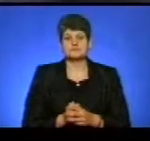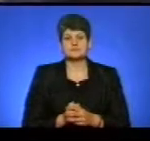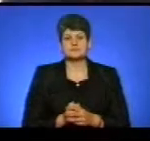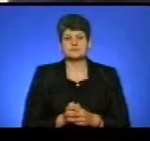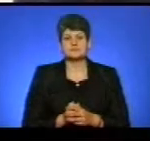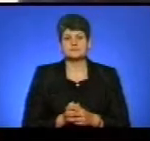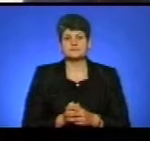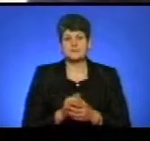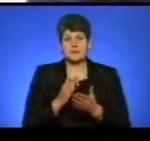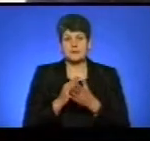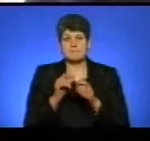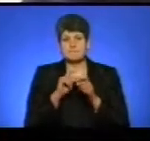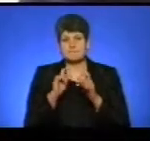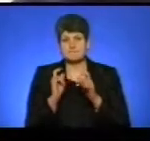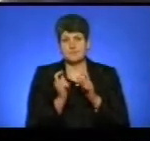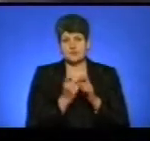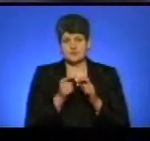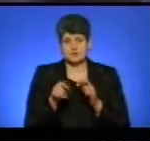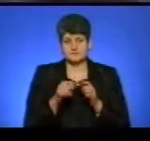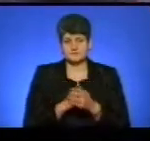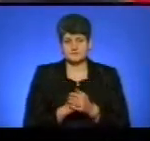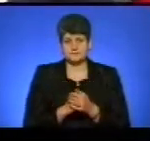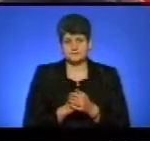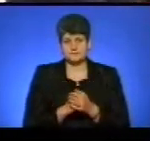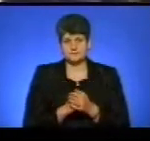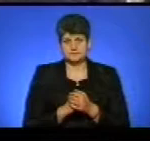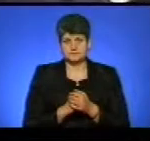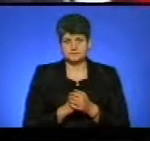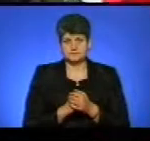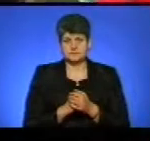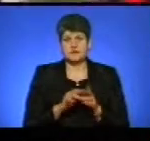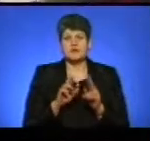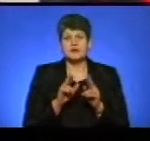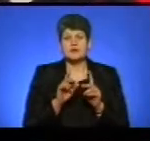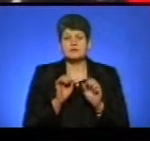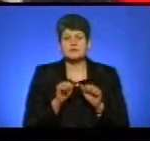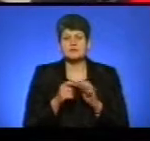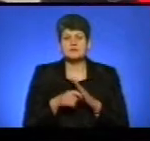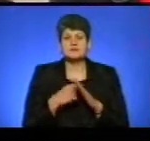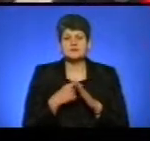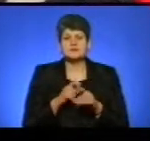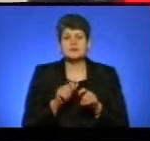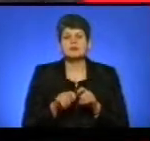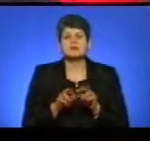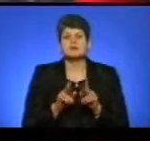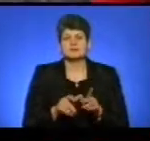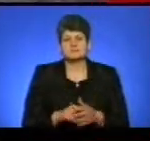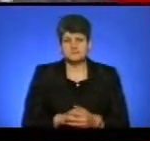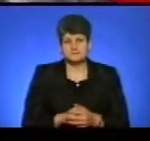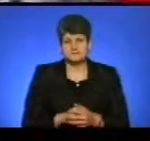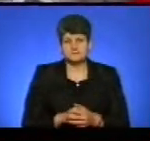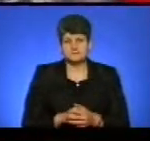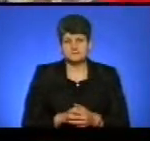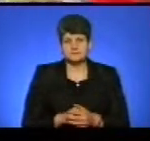Вон маємо бірочку. Прокоментуйте нам, так, бірочка. І як ми можемо її достовірність чи що перевірити?